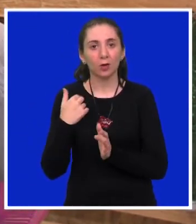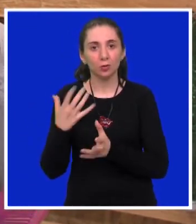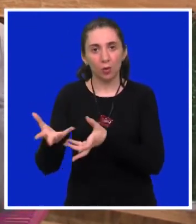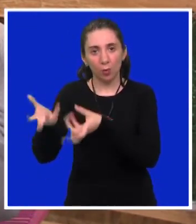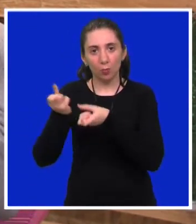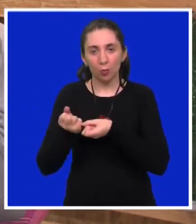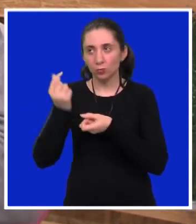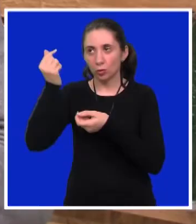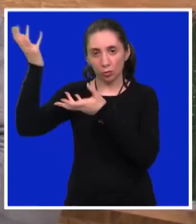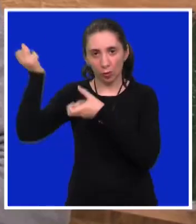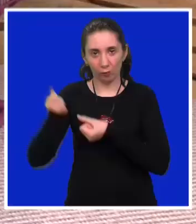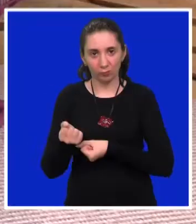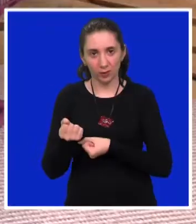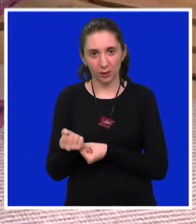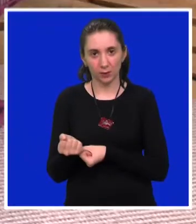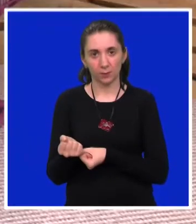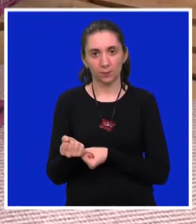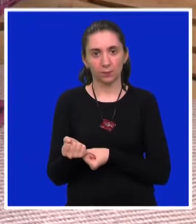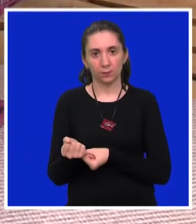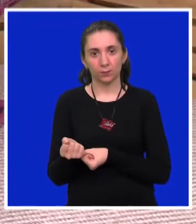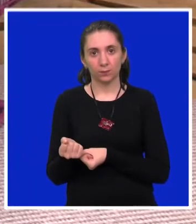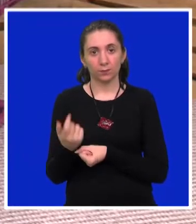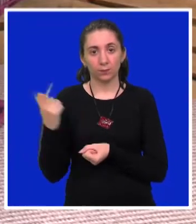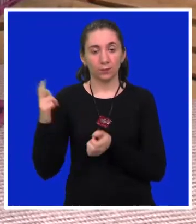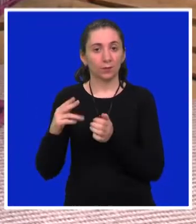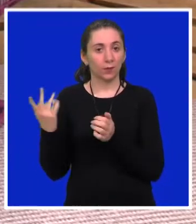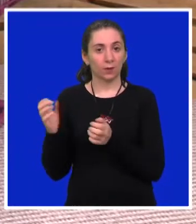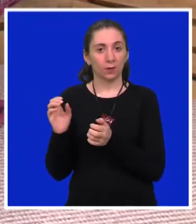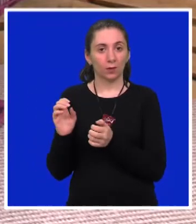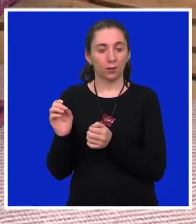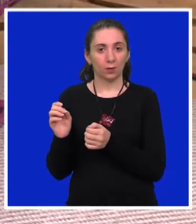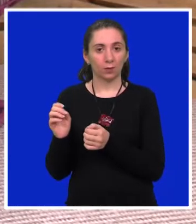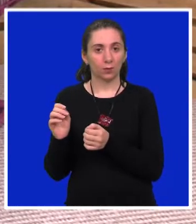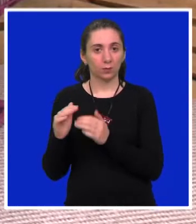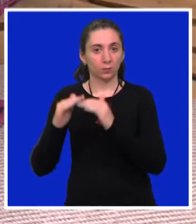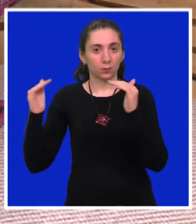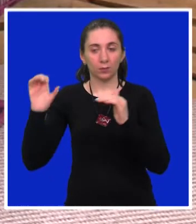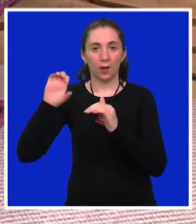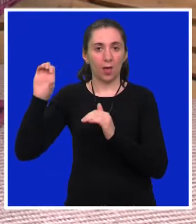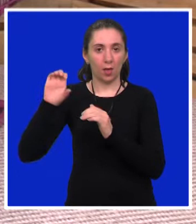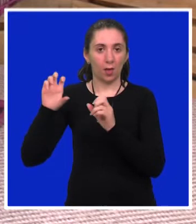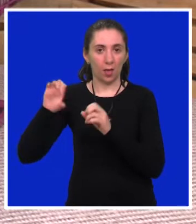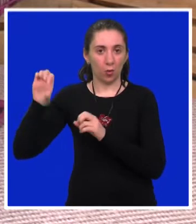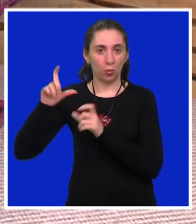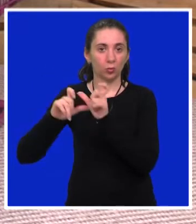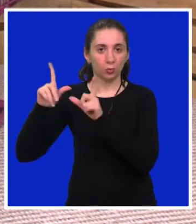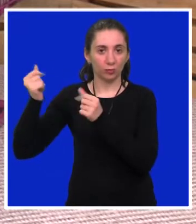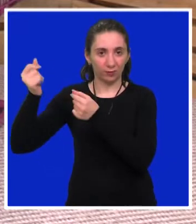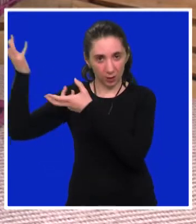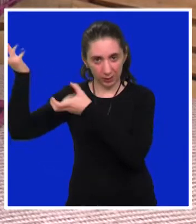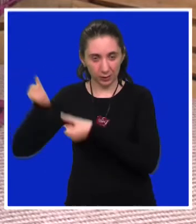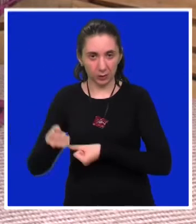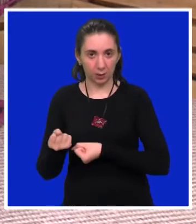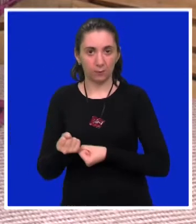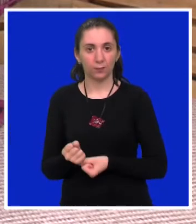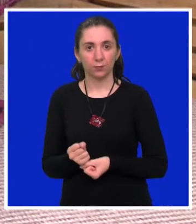da privučemo te neke novce s nacionalne razine, odnosno iz EU